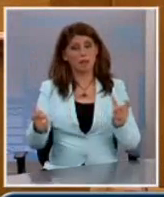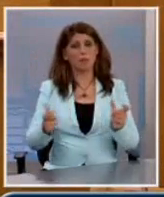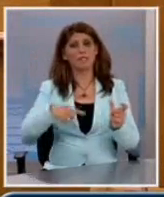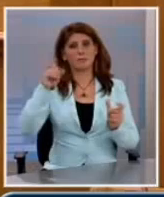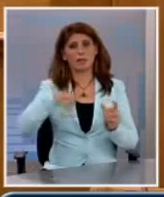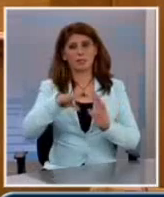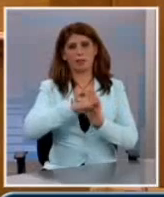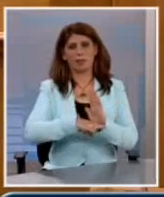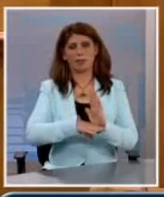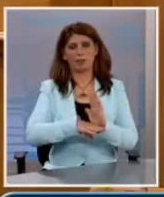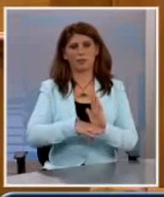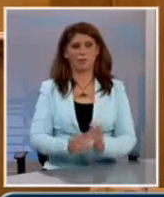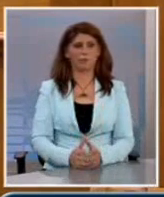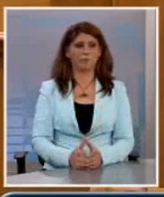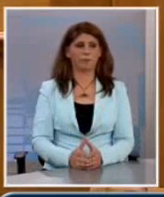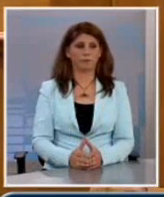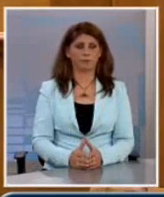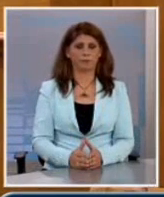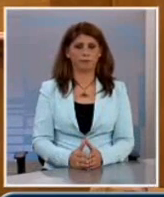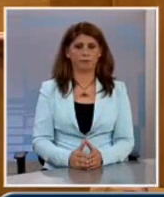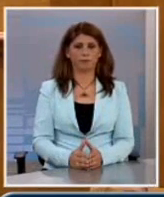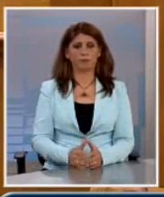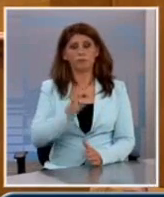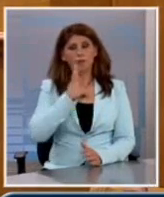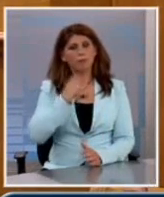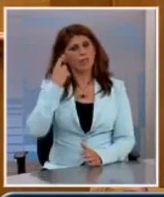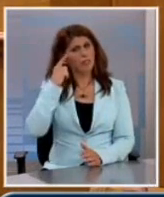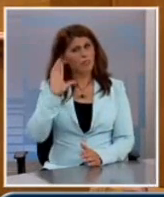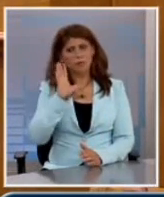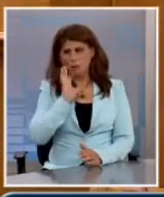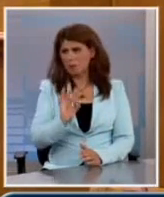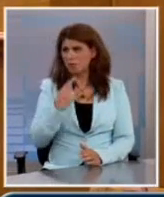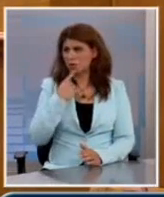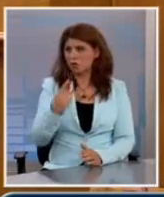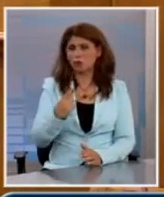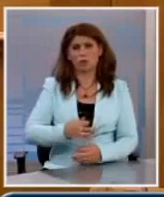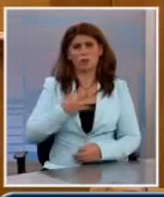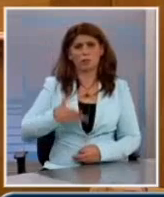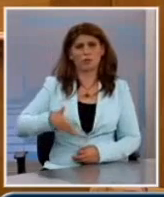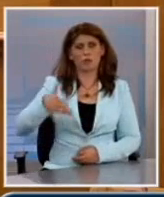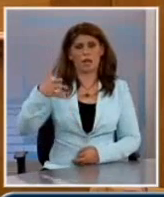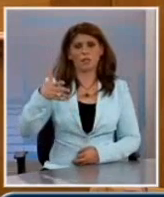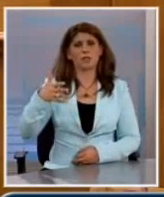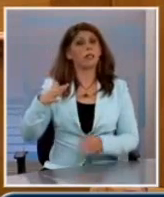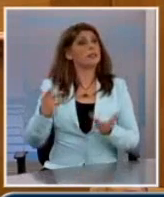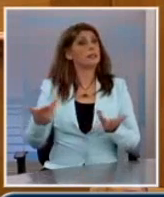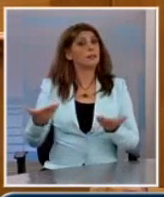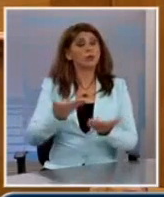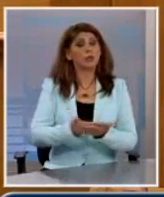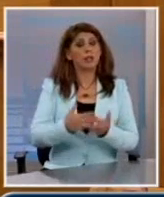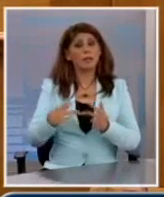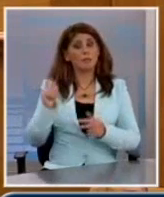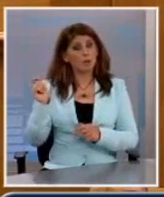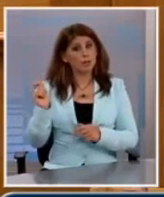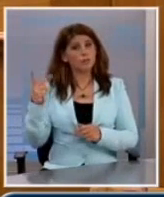διάταξη. Και ειλικρινά δεν γνωρίζω, το λέω ειλικρινά κύριε Μητσοτάκη, ποιες είναι οι προτάσεις της αντιπολίτευσης